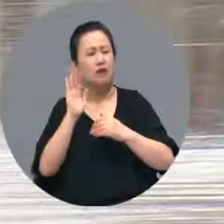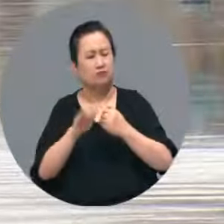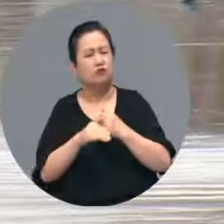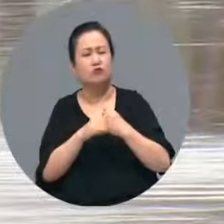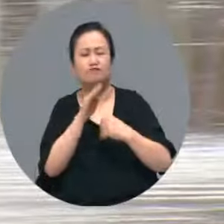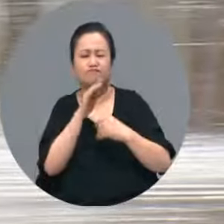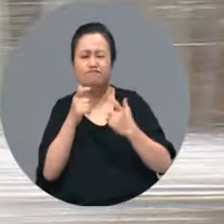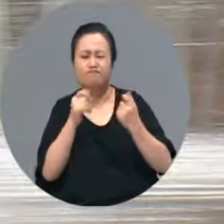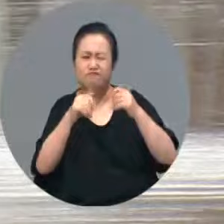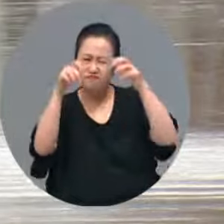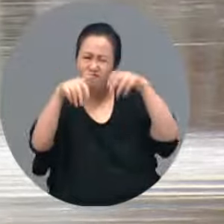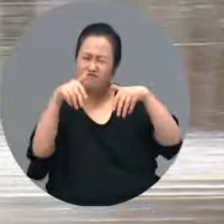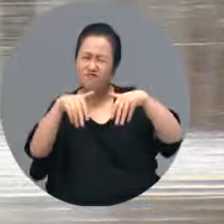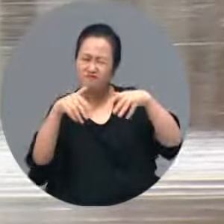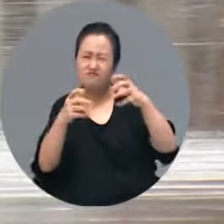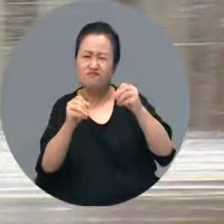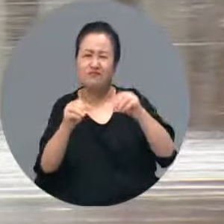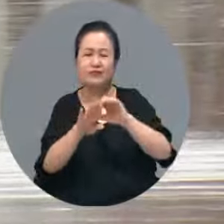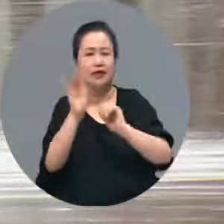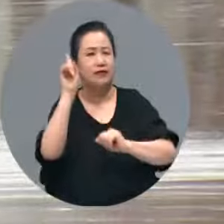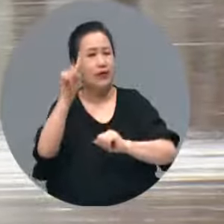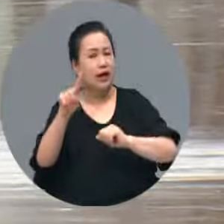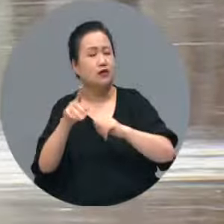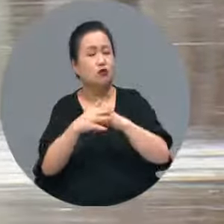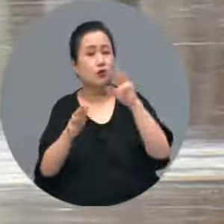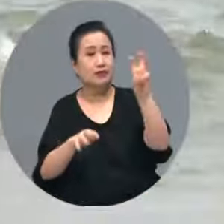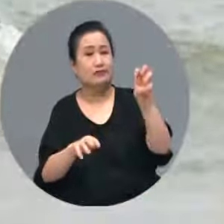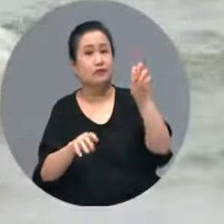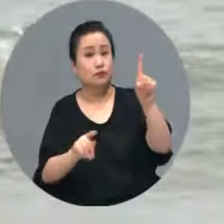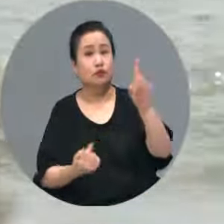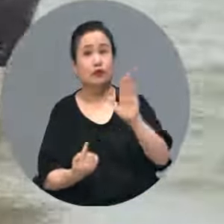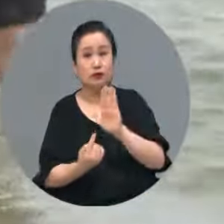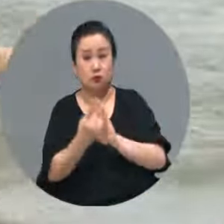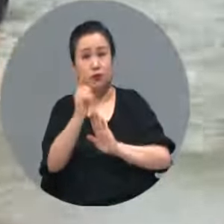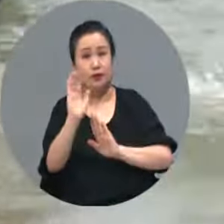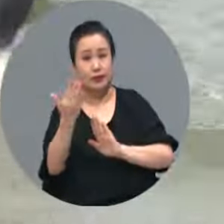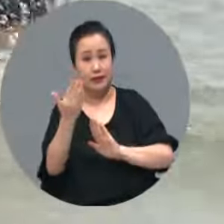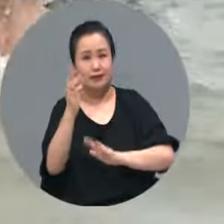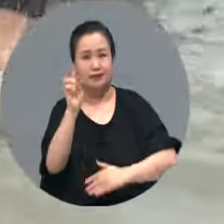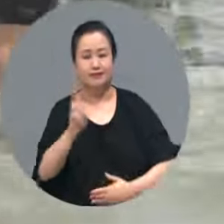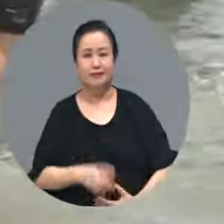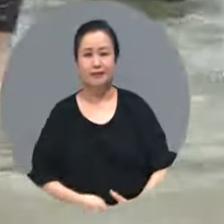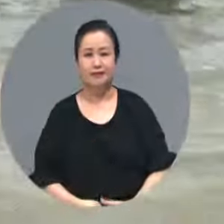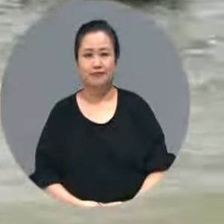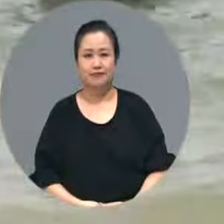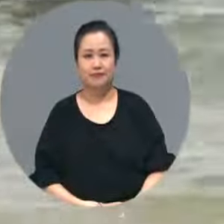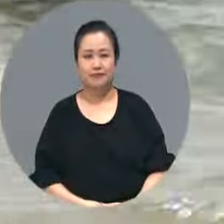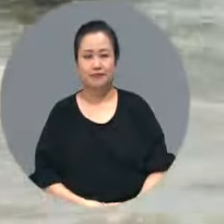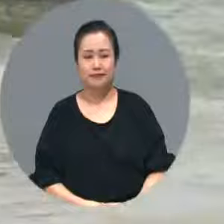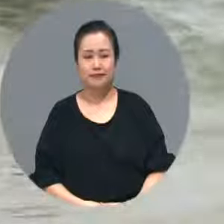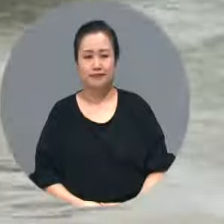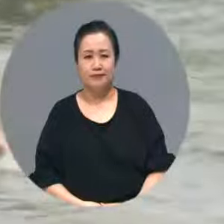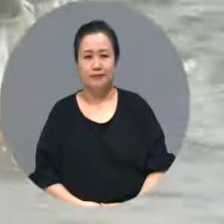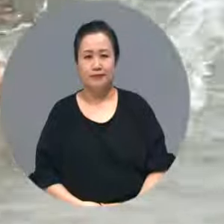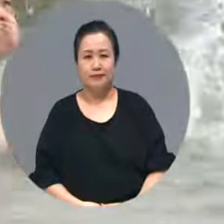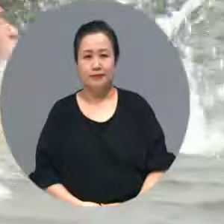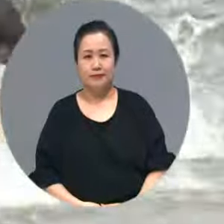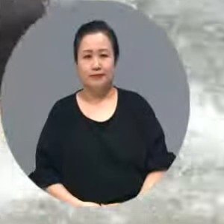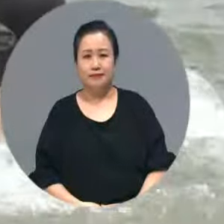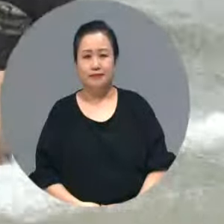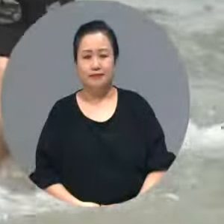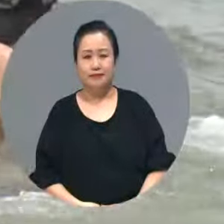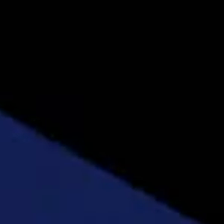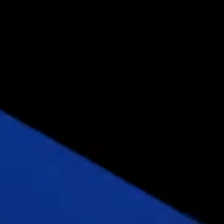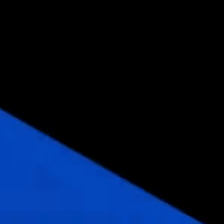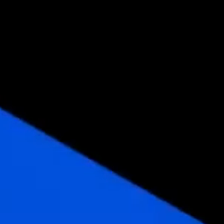장마가 끝난 상황. 내일도 낮 최고 기온은 31도까지 올라갈 것으로 전망됩니다. MBC 뉴스 유태경입니다.